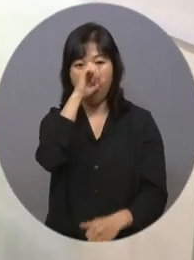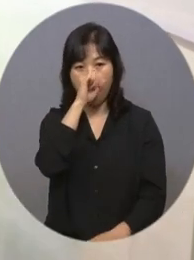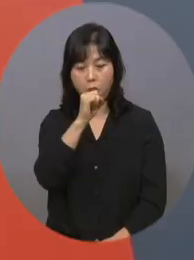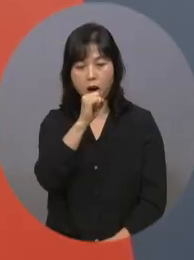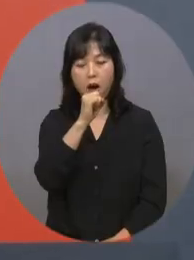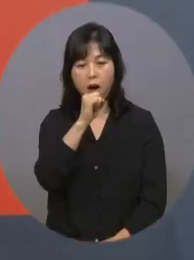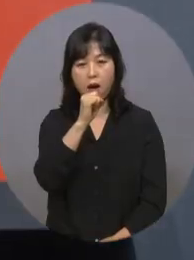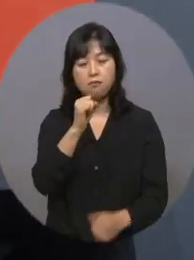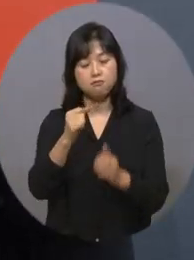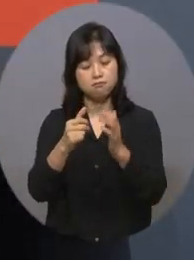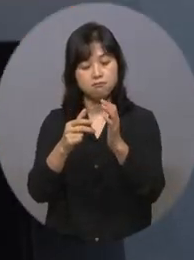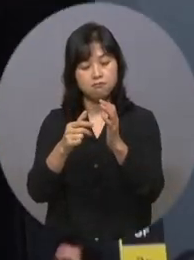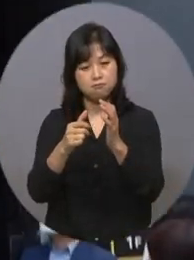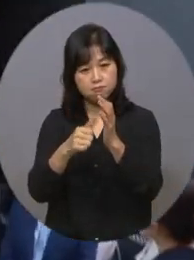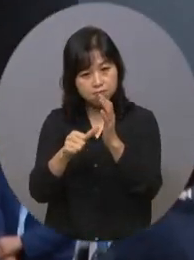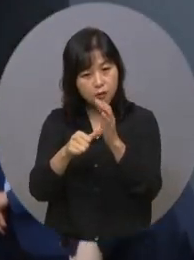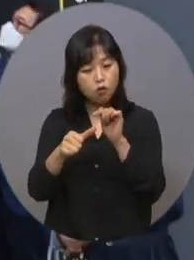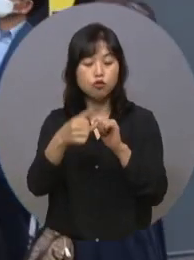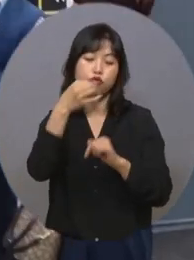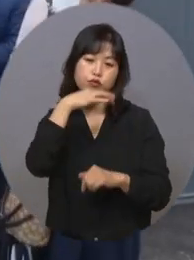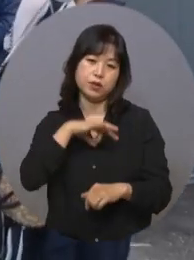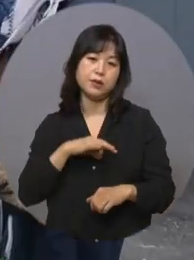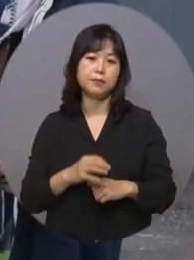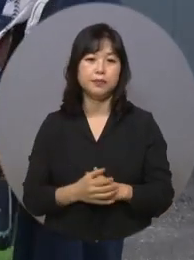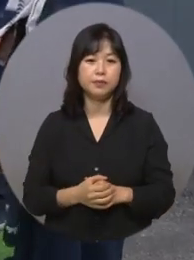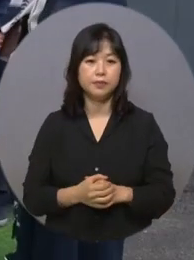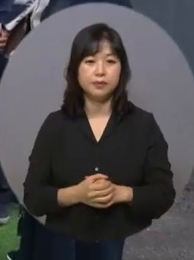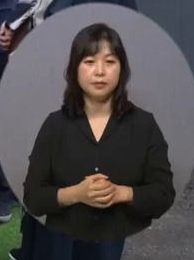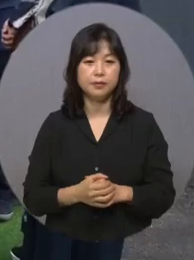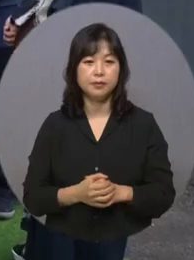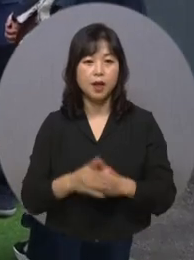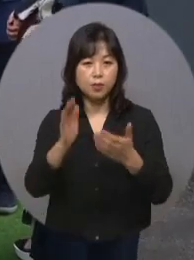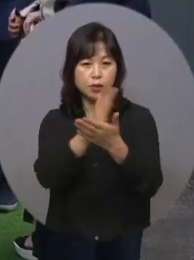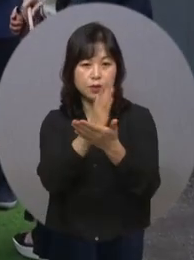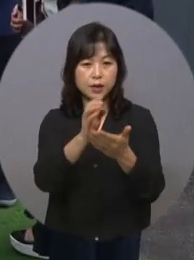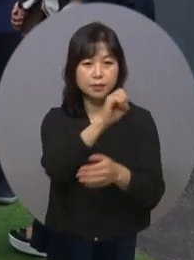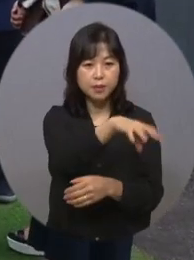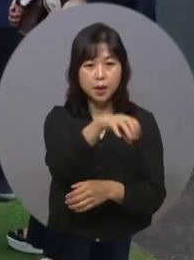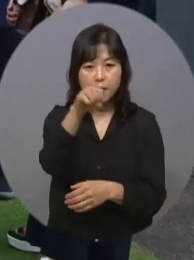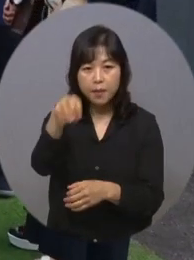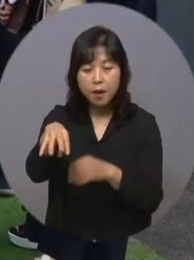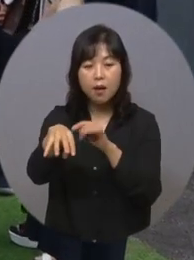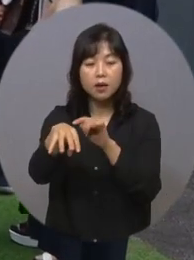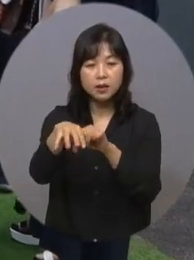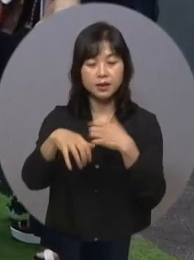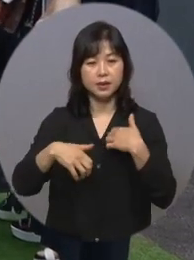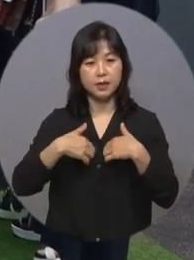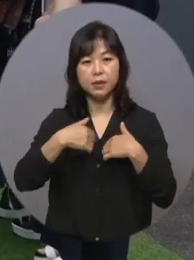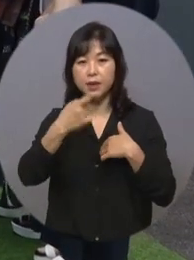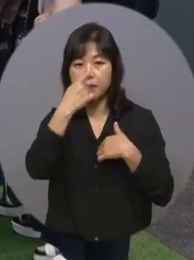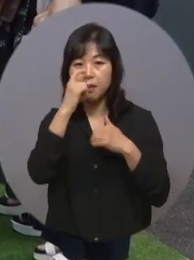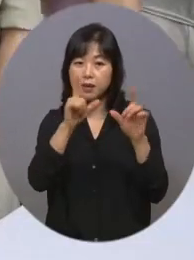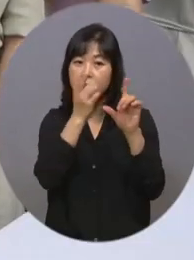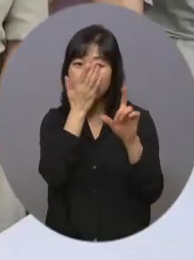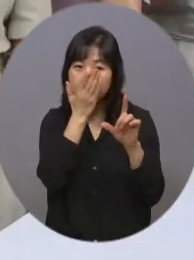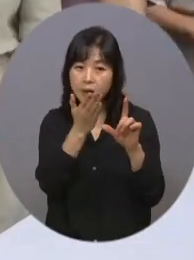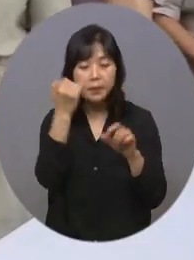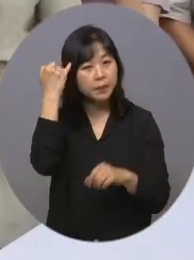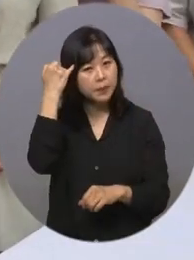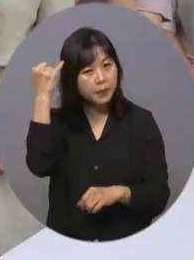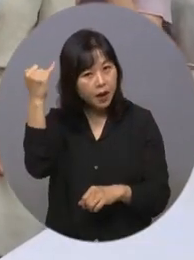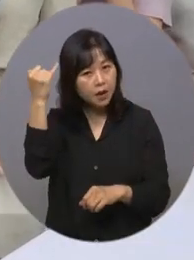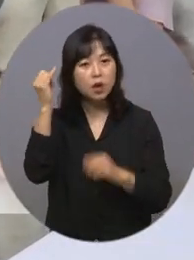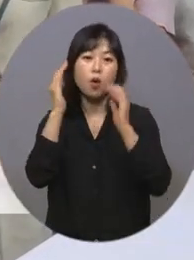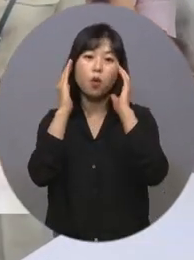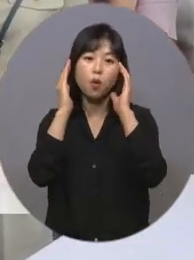같아요. 아이들이 분리수거를 재밌게 익히며 생활할 수 있는 아이디어 학습 교구를 개발한